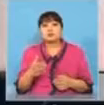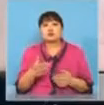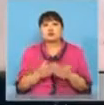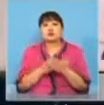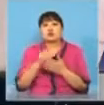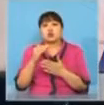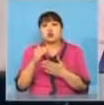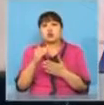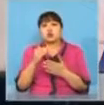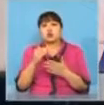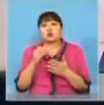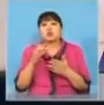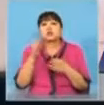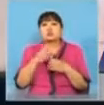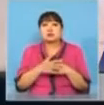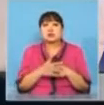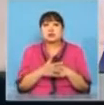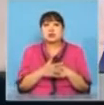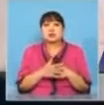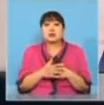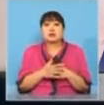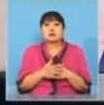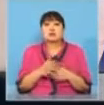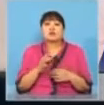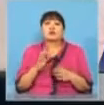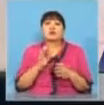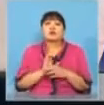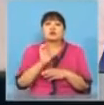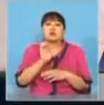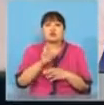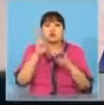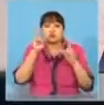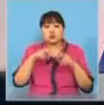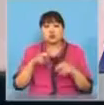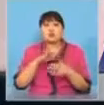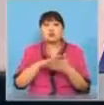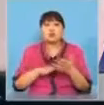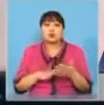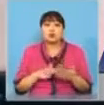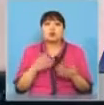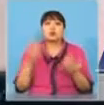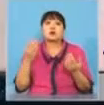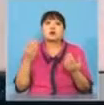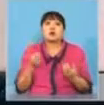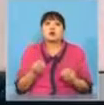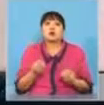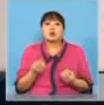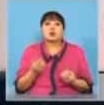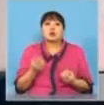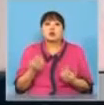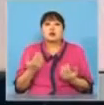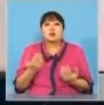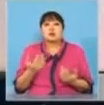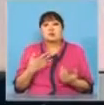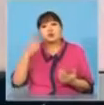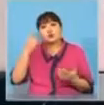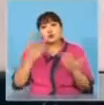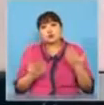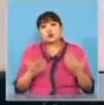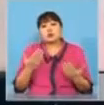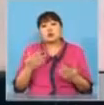жоғары центрлерге жібердік зерттеу істеу үшін. Енді мен ойлайтым,